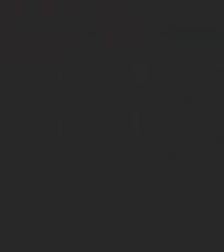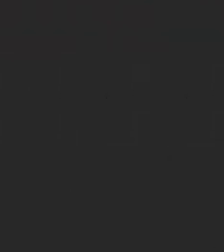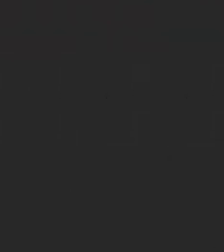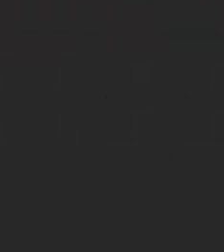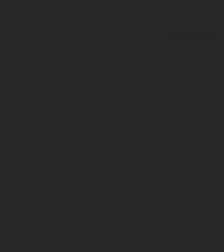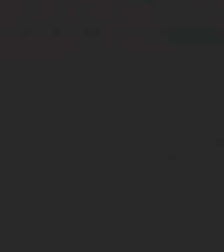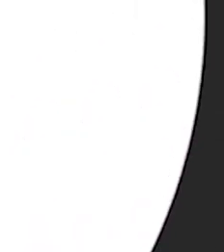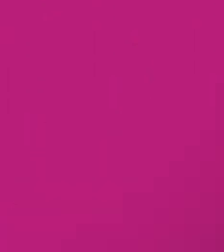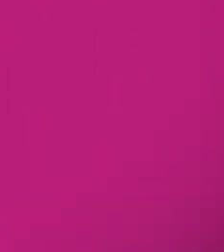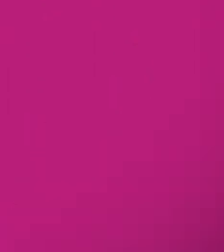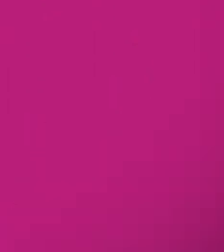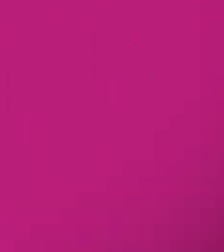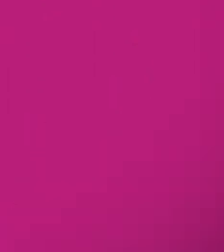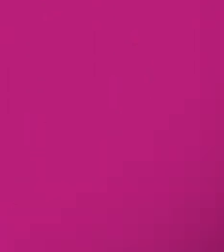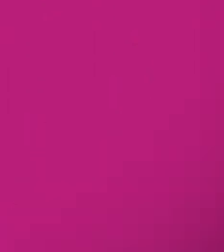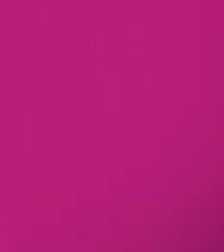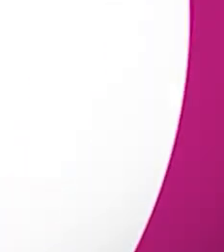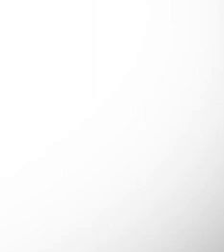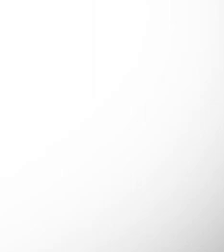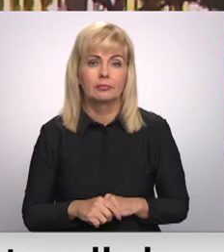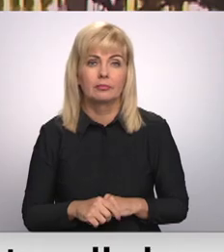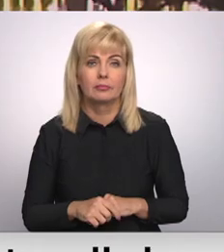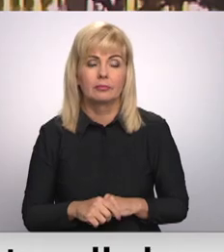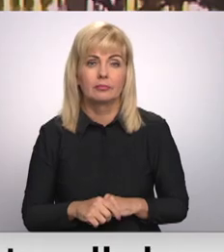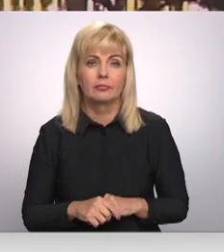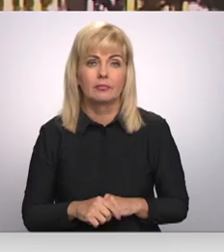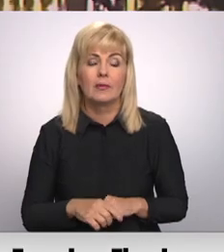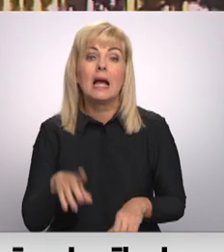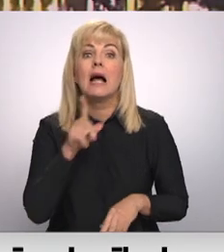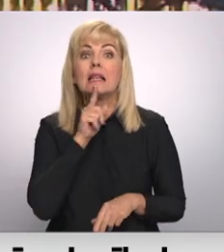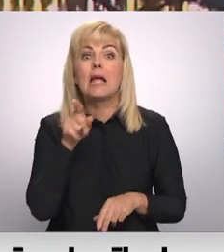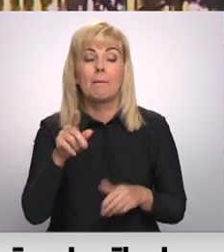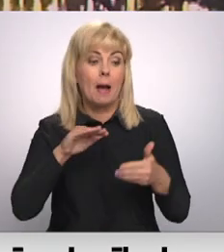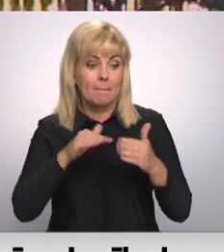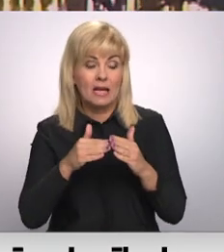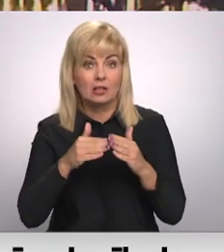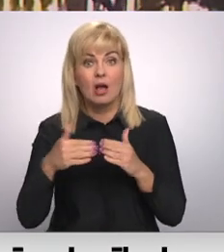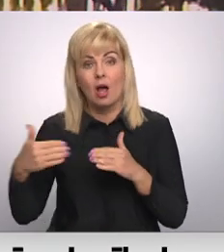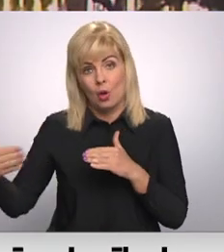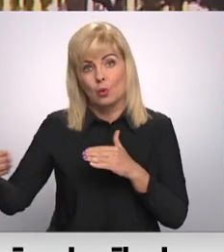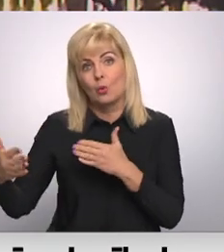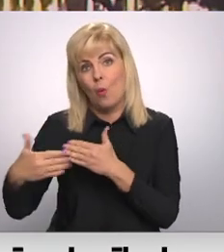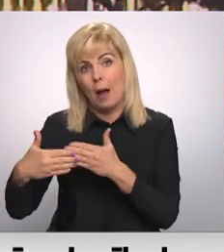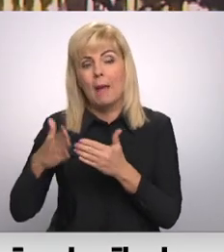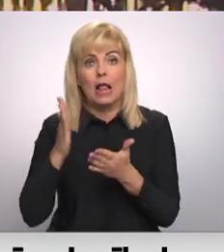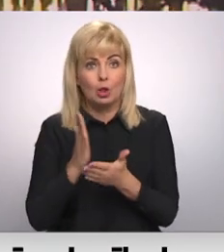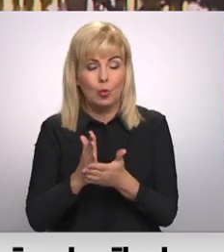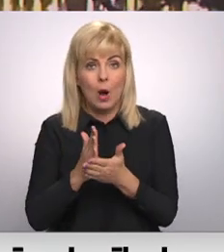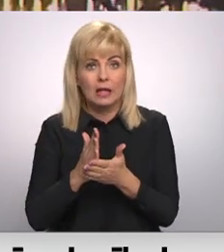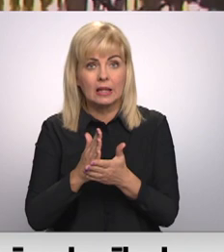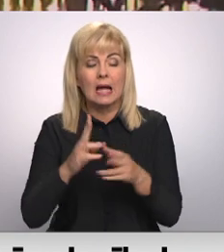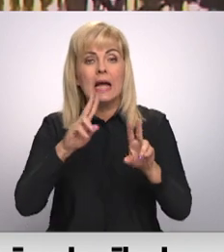Re, viss ēters ir te! Liepājā pilsētas nomalē aktīvi norit jaunā